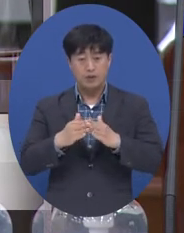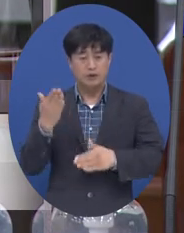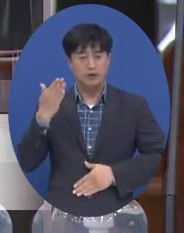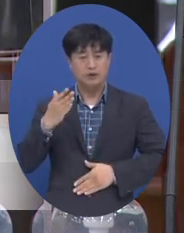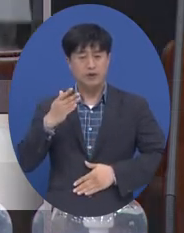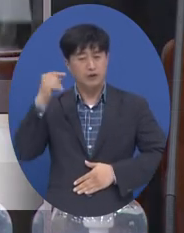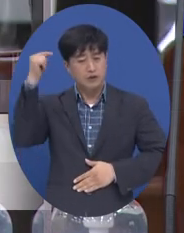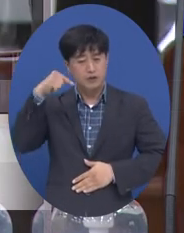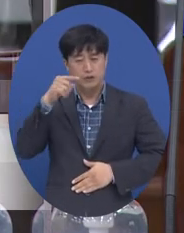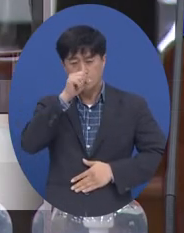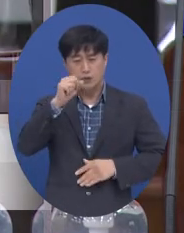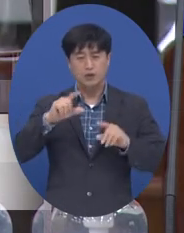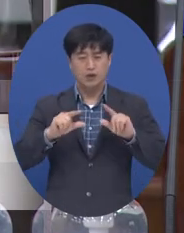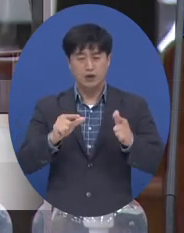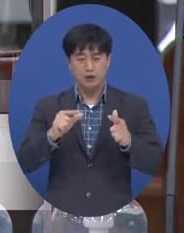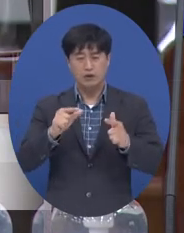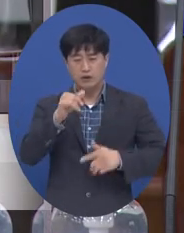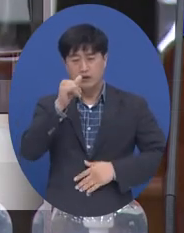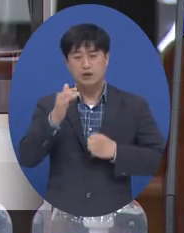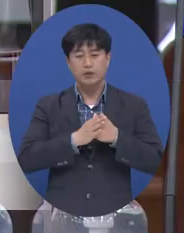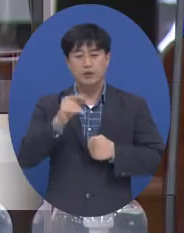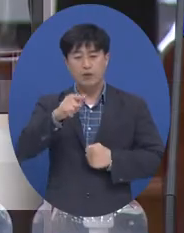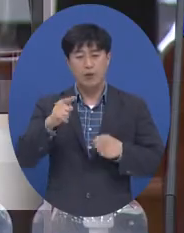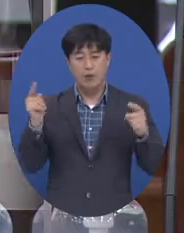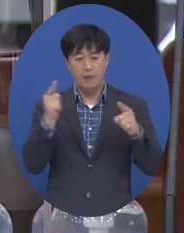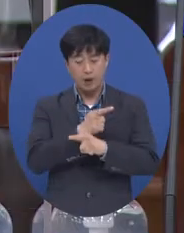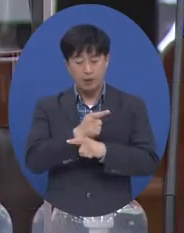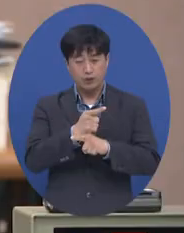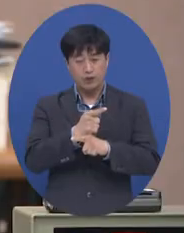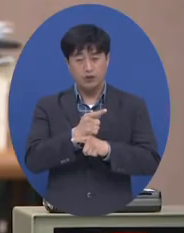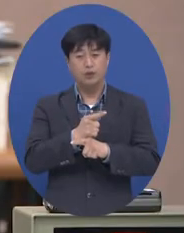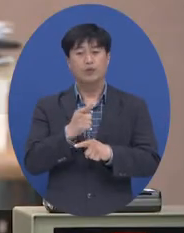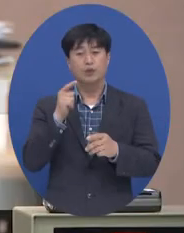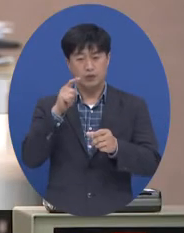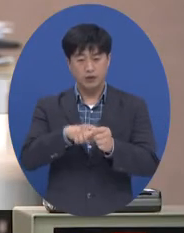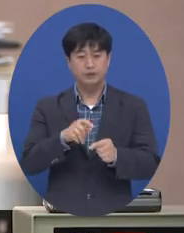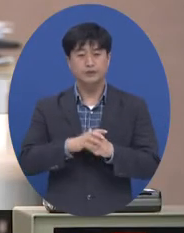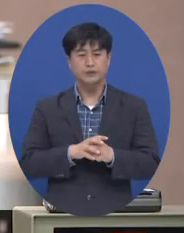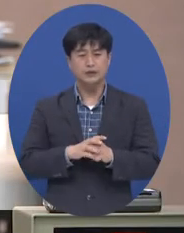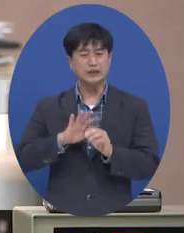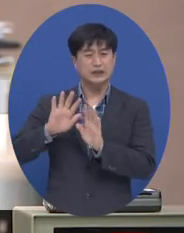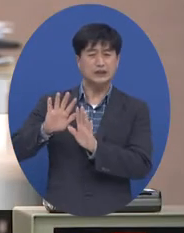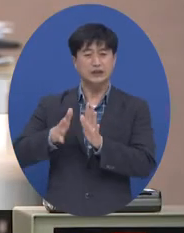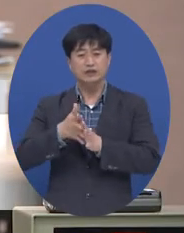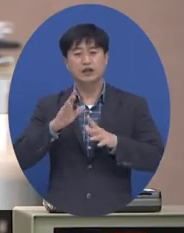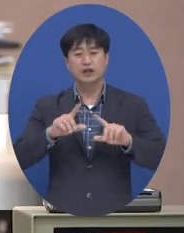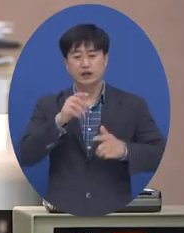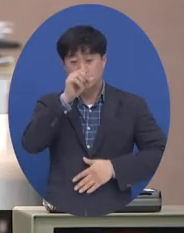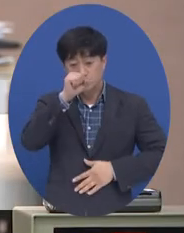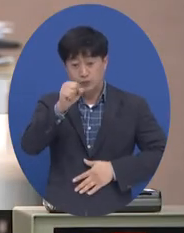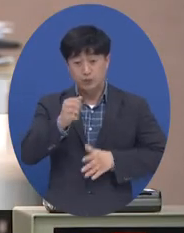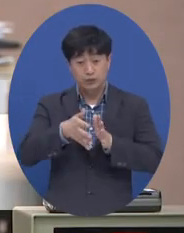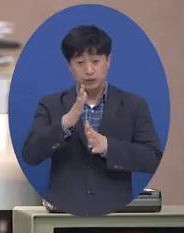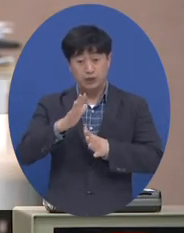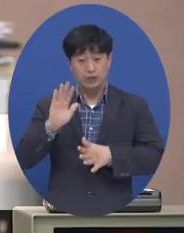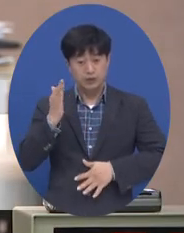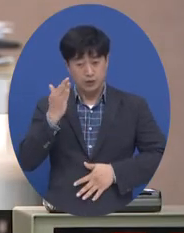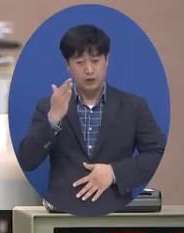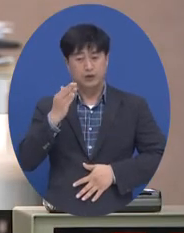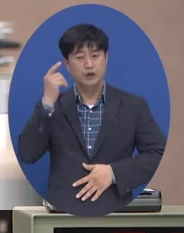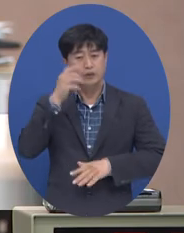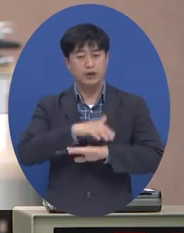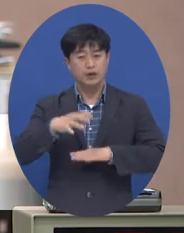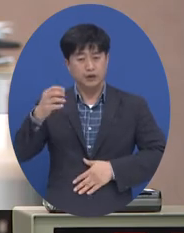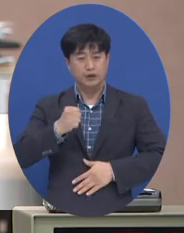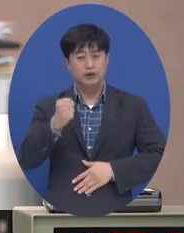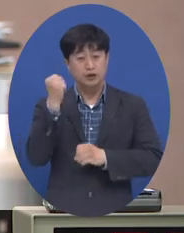상당히 좋지 않은 측면이 네, 있기 때문에 그렇습니다. 그걸 개선하기 위한. 기피 시설이 아니라 선호 시설이 되게 할 계획을 가지고 있습니다.